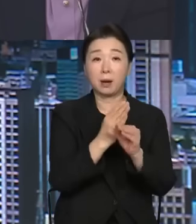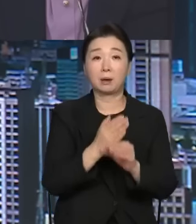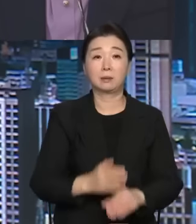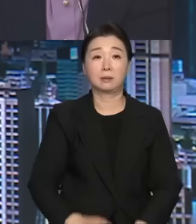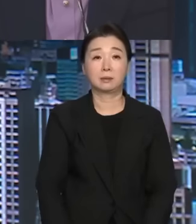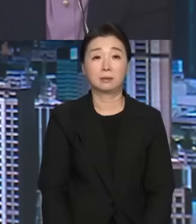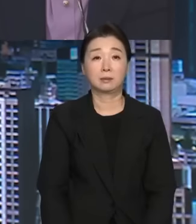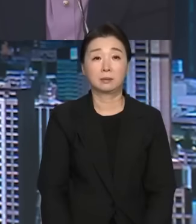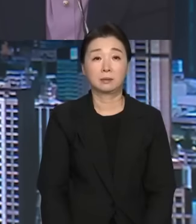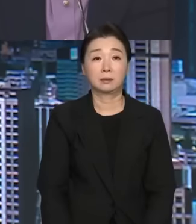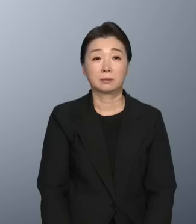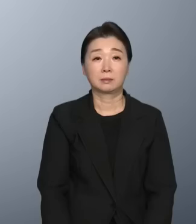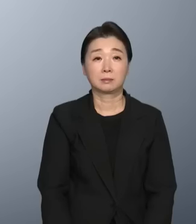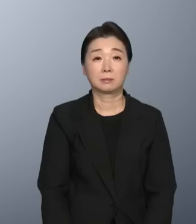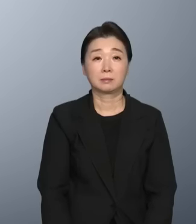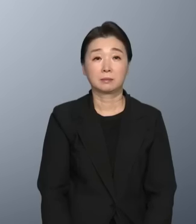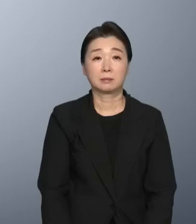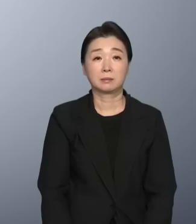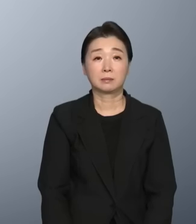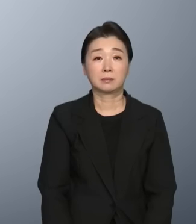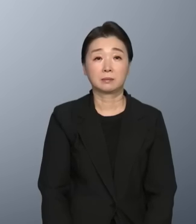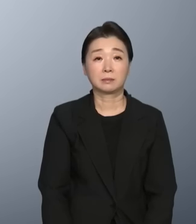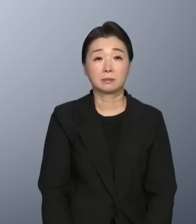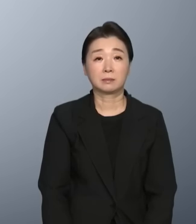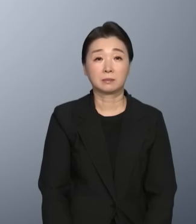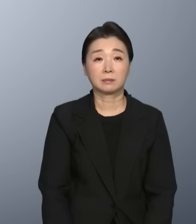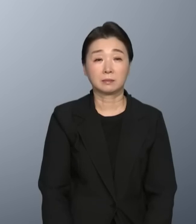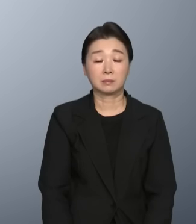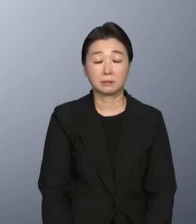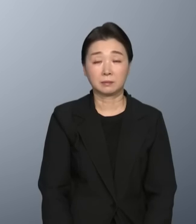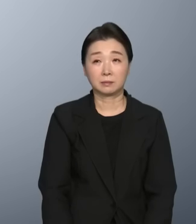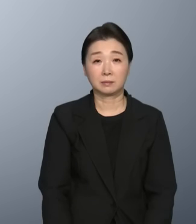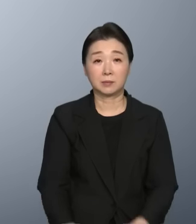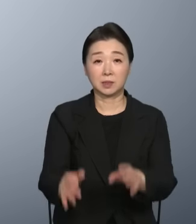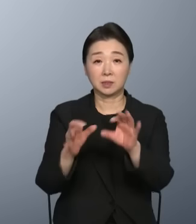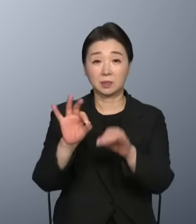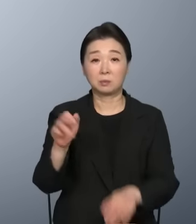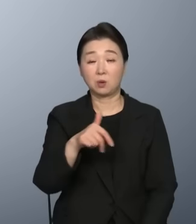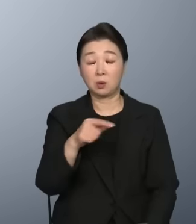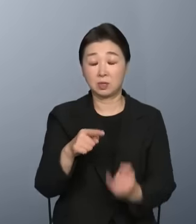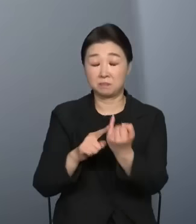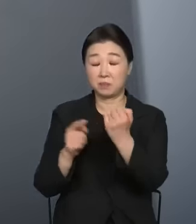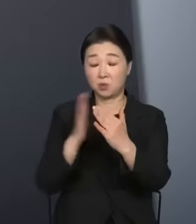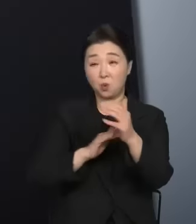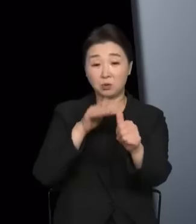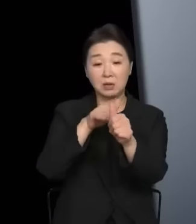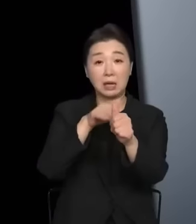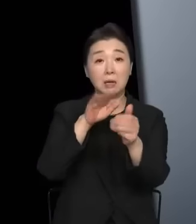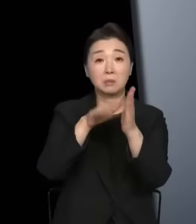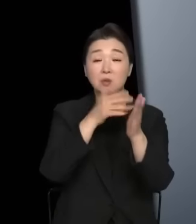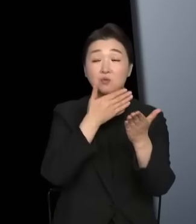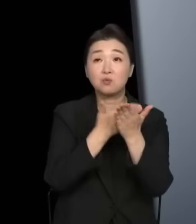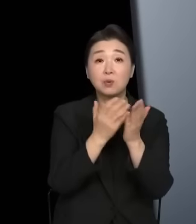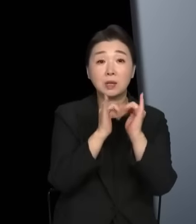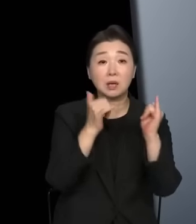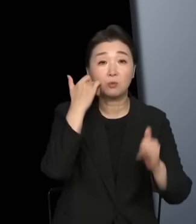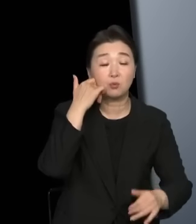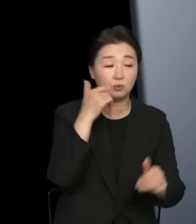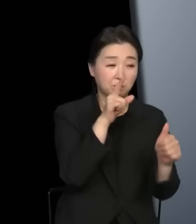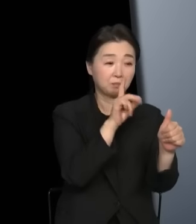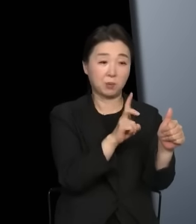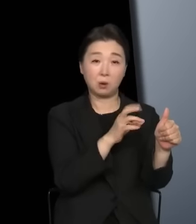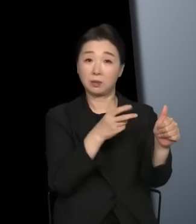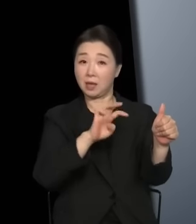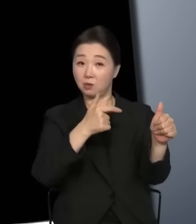김태영 기자입니다 김건희 여사 공천개입 의혹의 핵심 인물인 명태 씨가